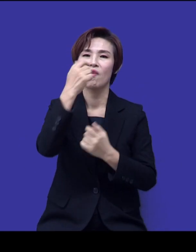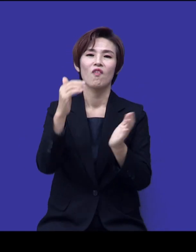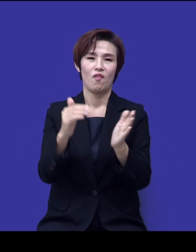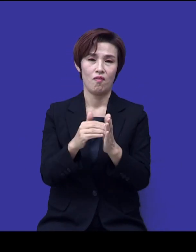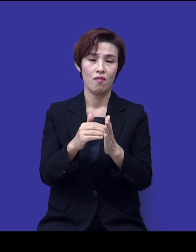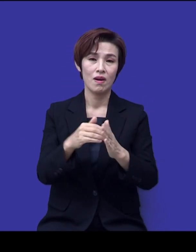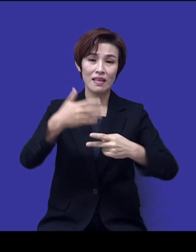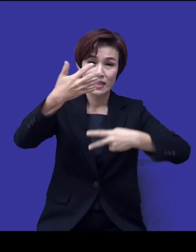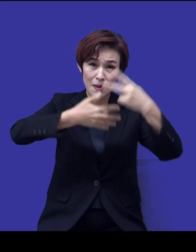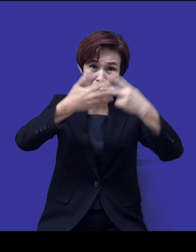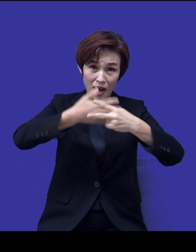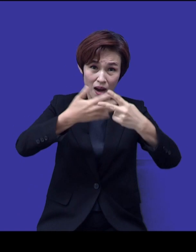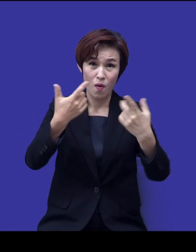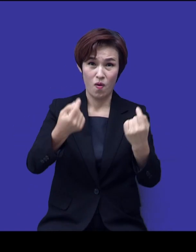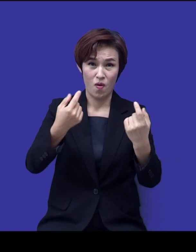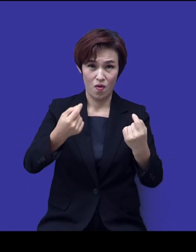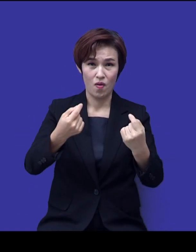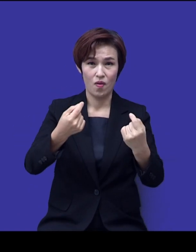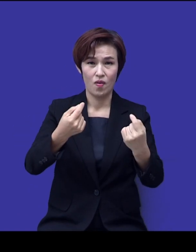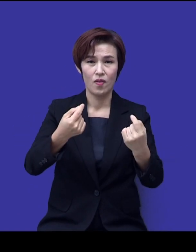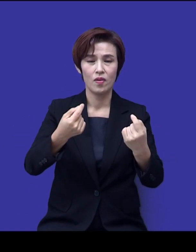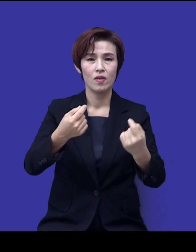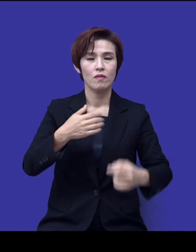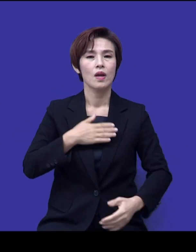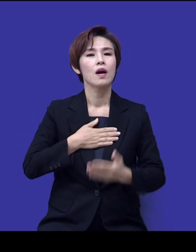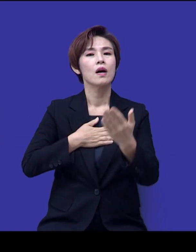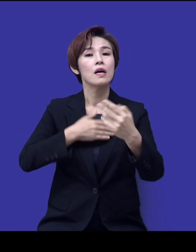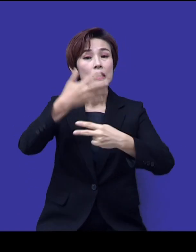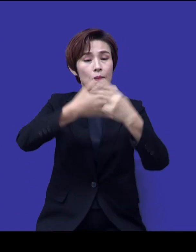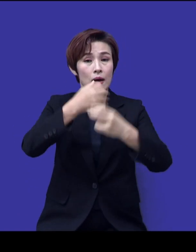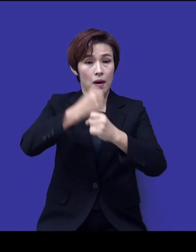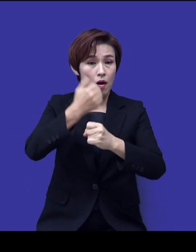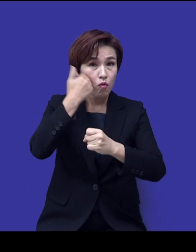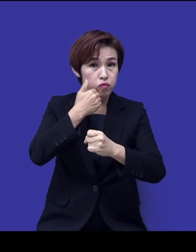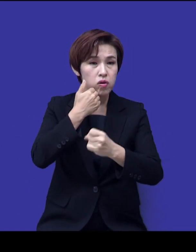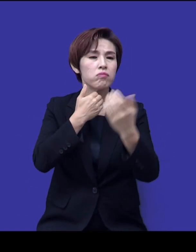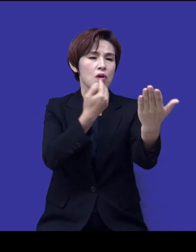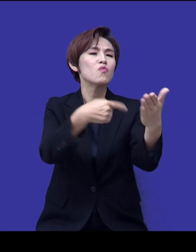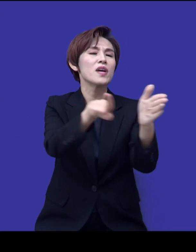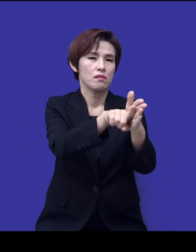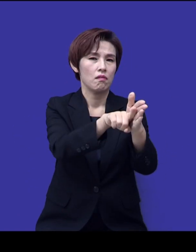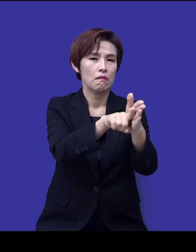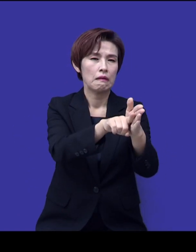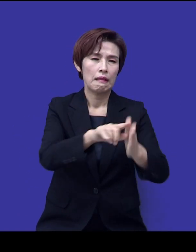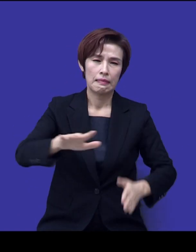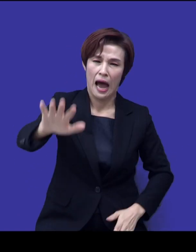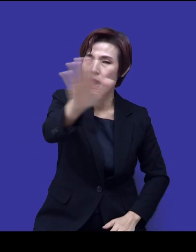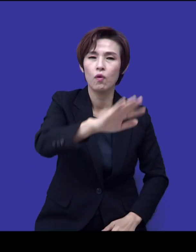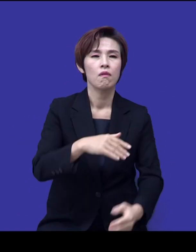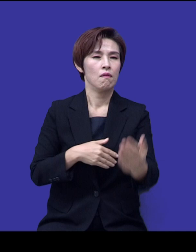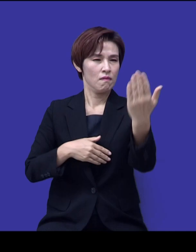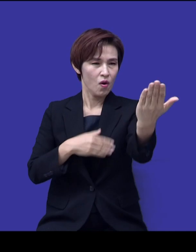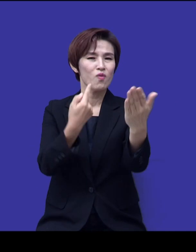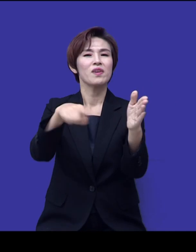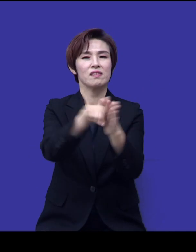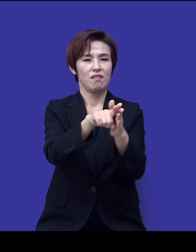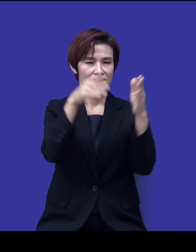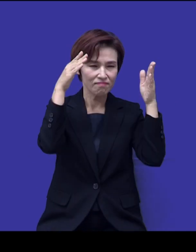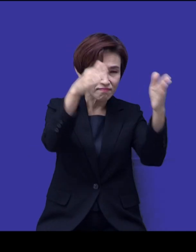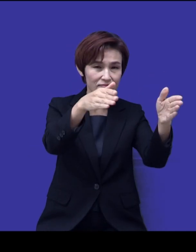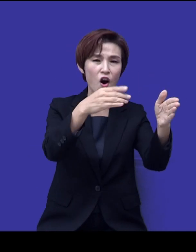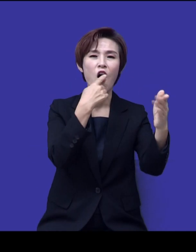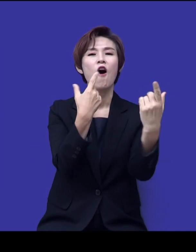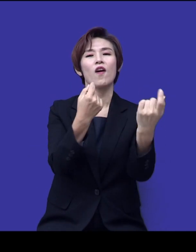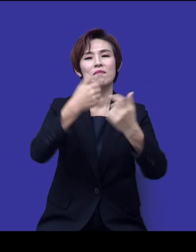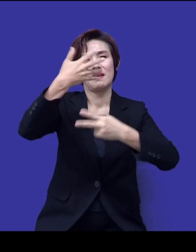사람한테 드라마 하는 게 아니고 내가 너 위해서 만들었어, 드라마. 네 얘기야, 너한테 하는 이야기야. 접근하는 걸 배웠어요. 그래서